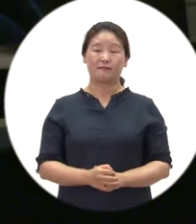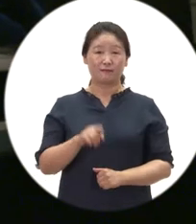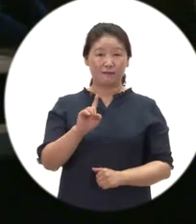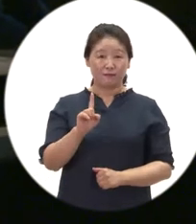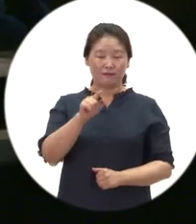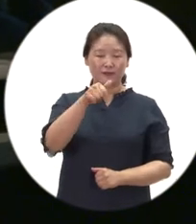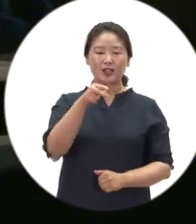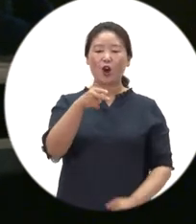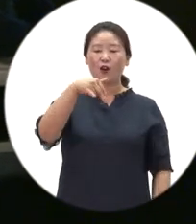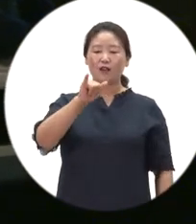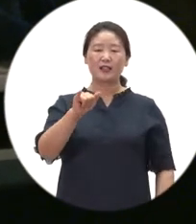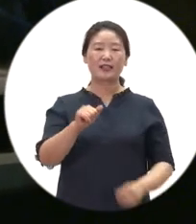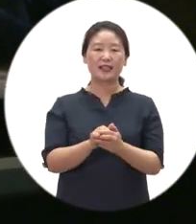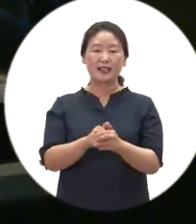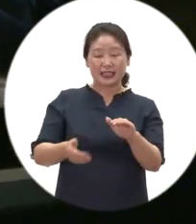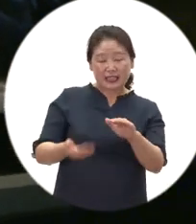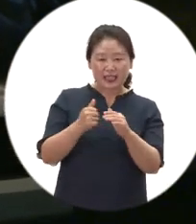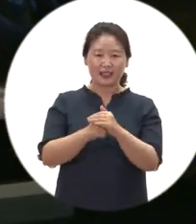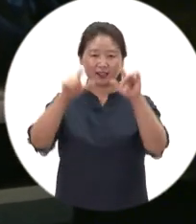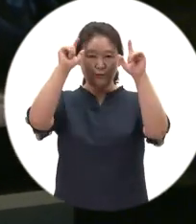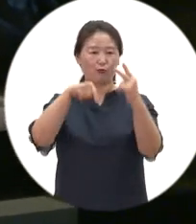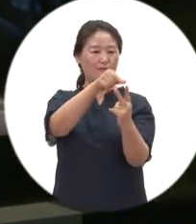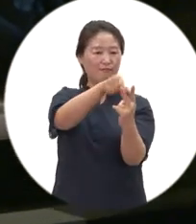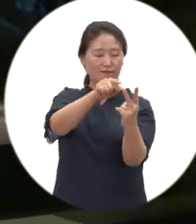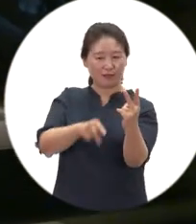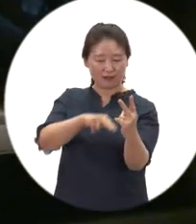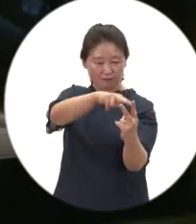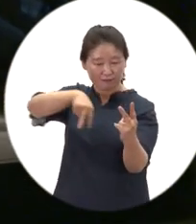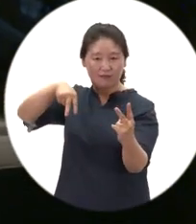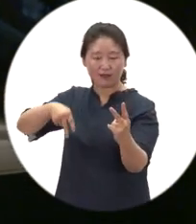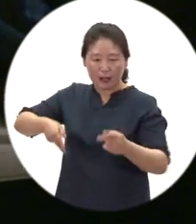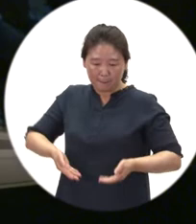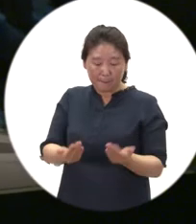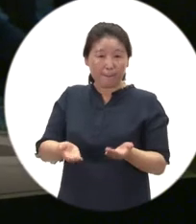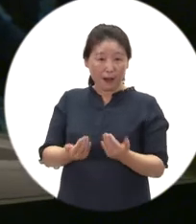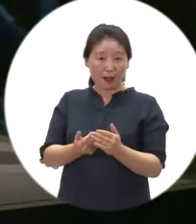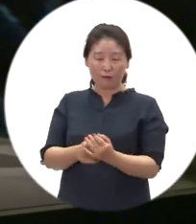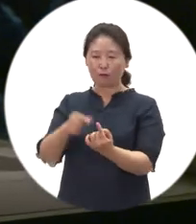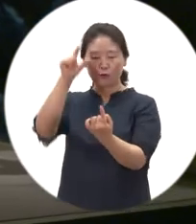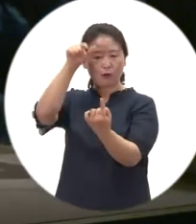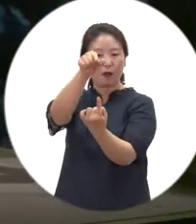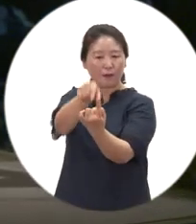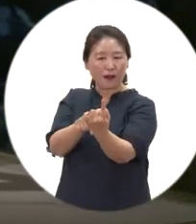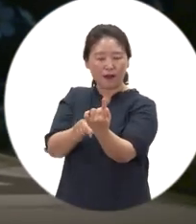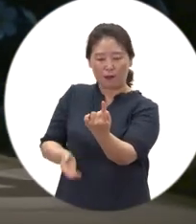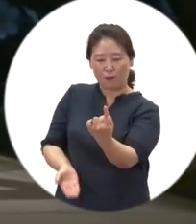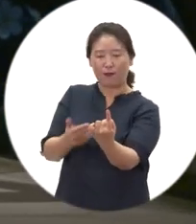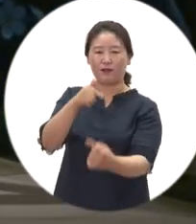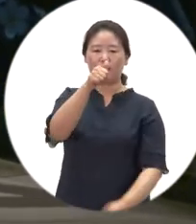보시는 자료는 결이쟁기로 두 마리의 소가 쟁기질을 할때 쓰는 쟁기입니다. 보통 한 마리의 소가